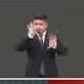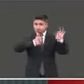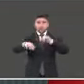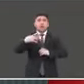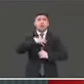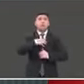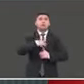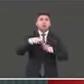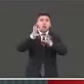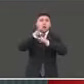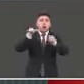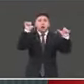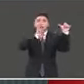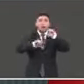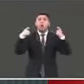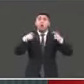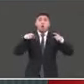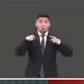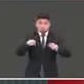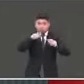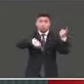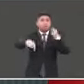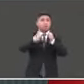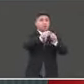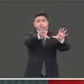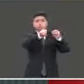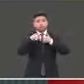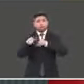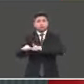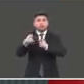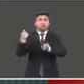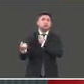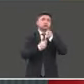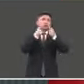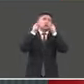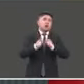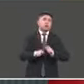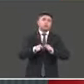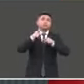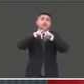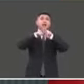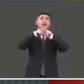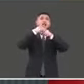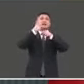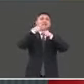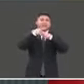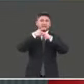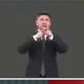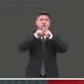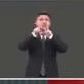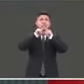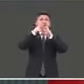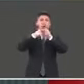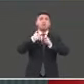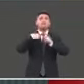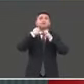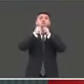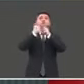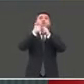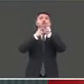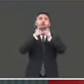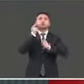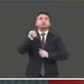laboratuarında onlarla çalışır Aziz Sancar burs programının da